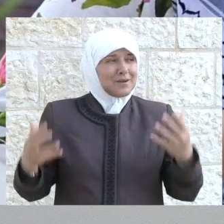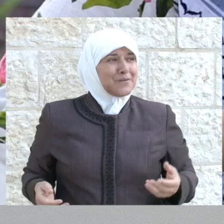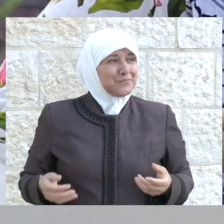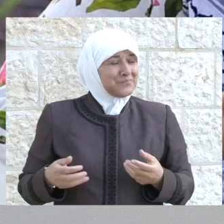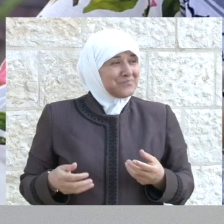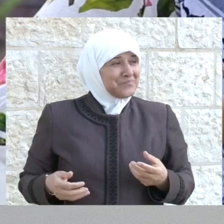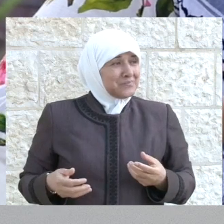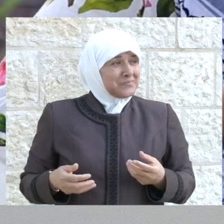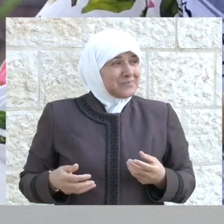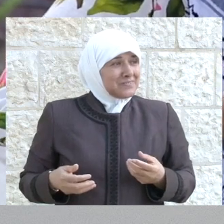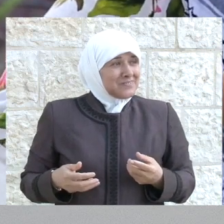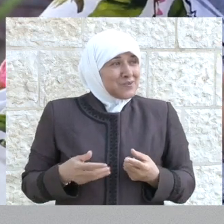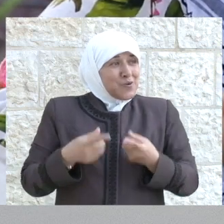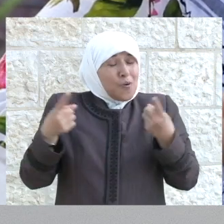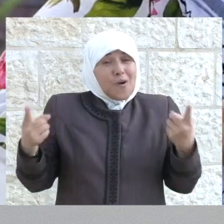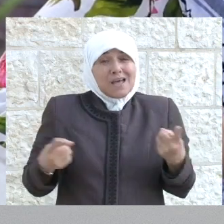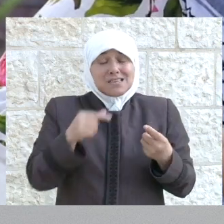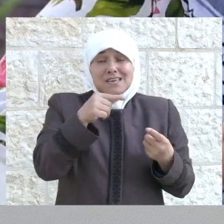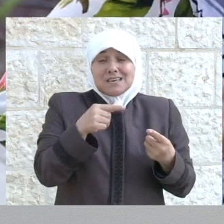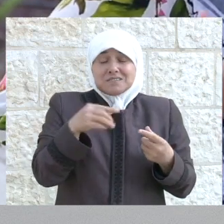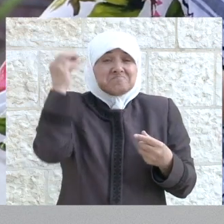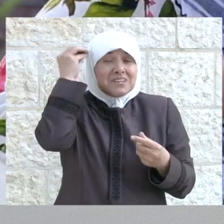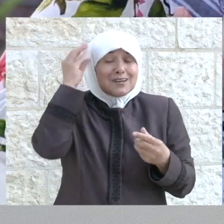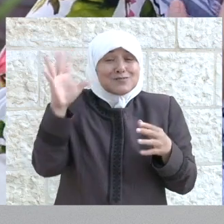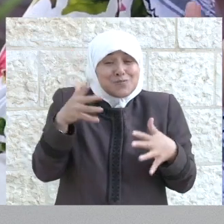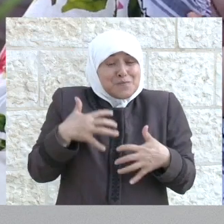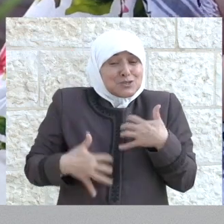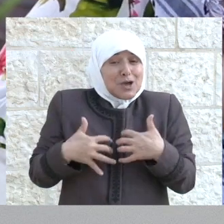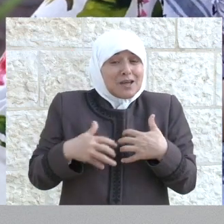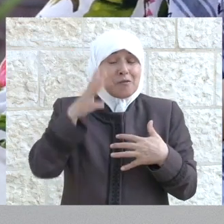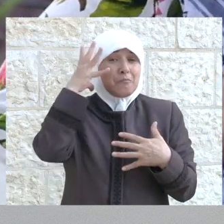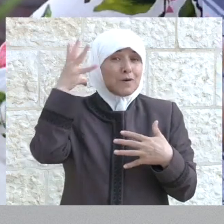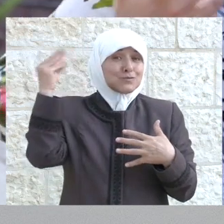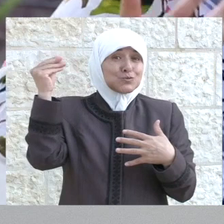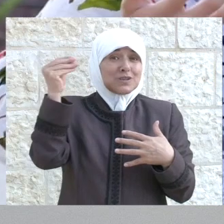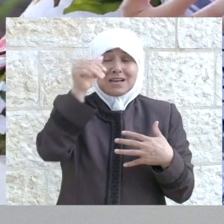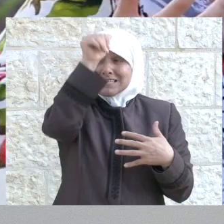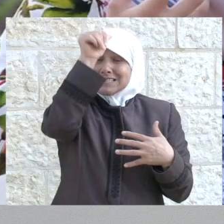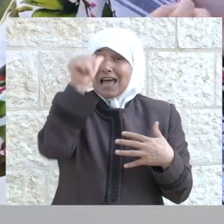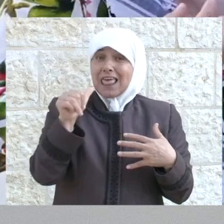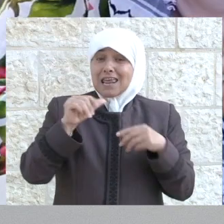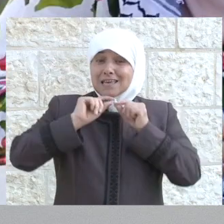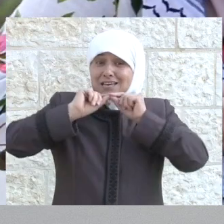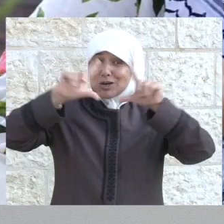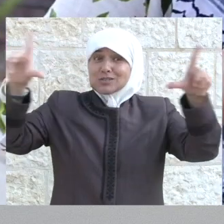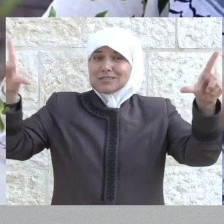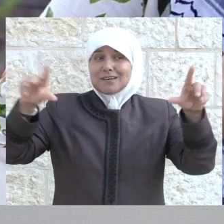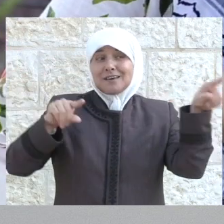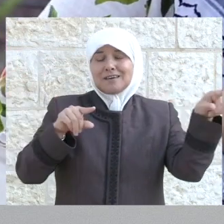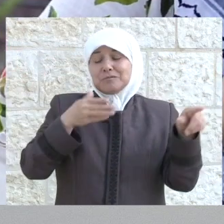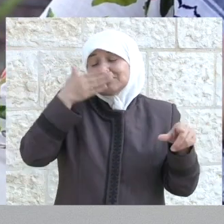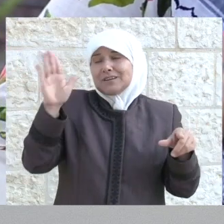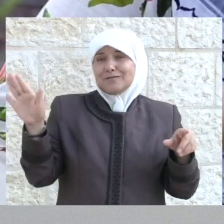طبعاً يعني ما قدرتش أعبر عن مشاعري، أضحك، أعيط، أصرخ.